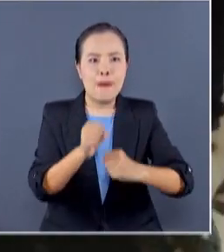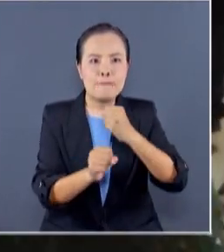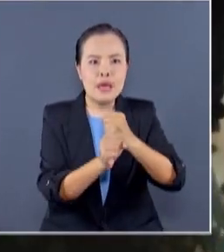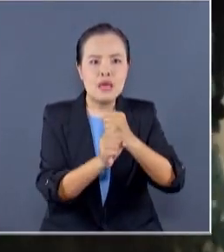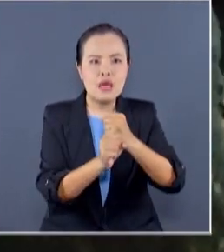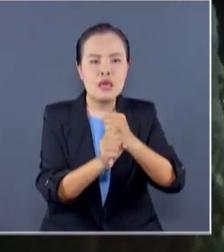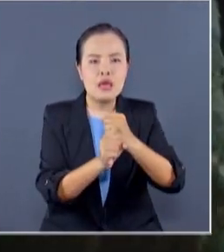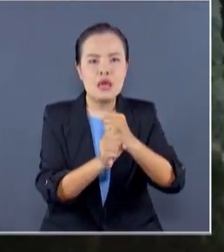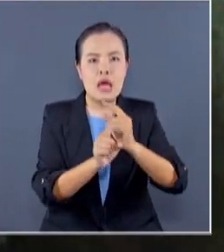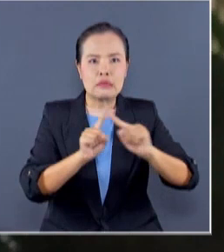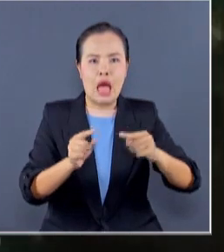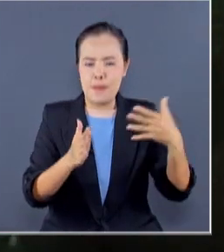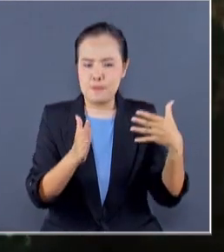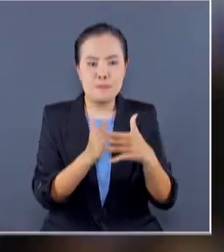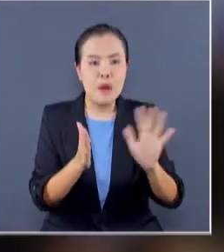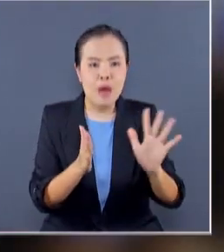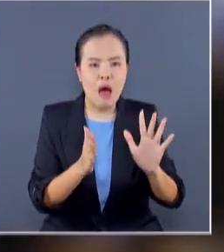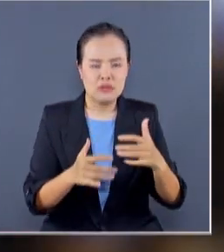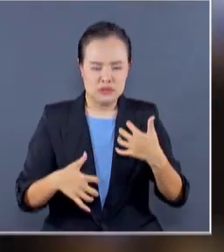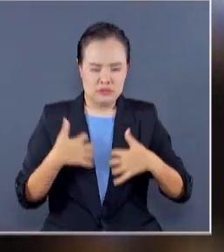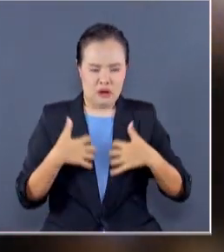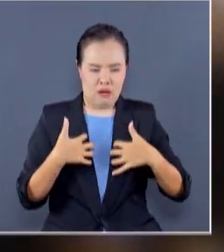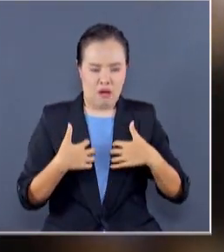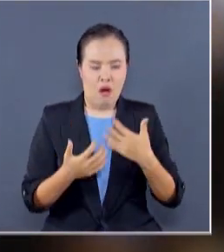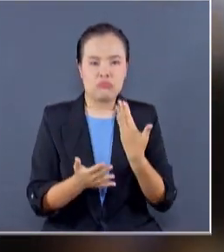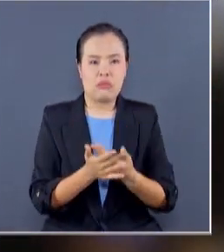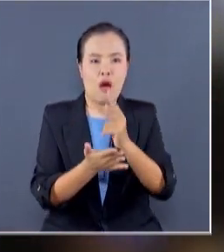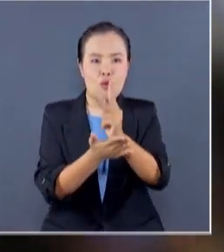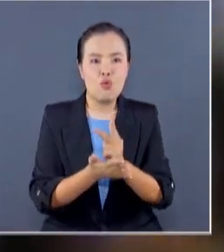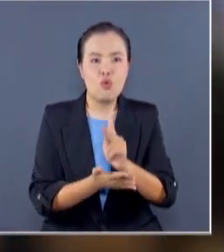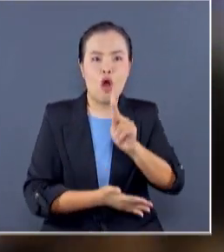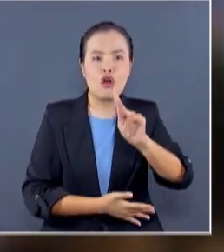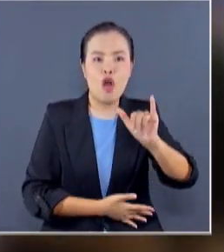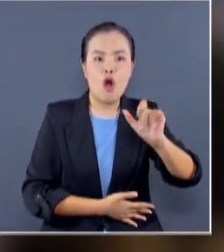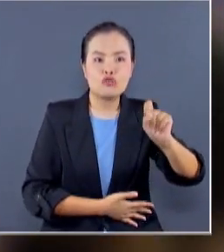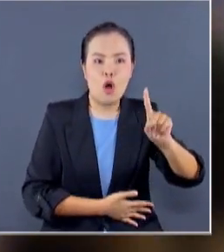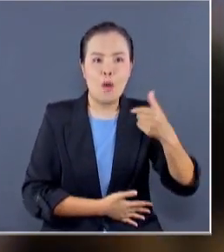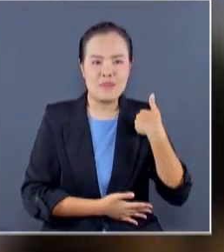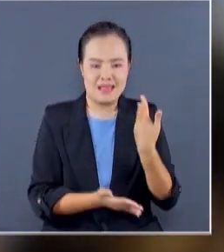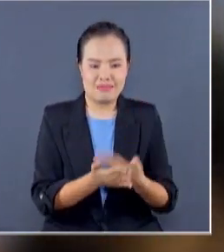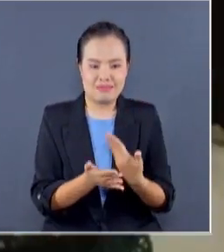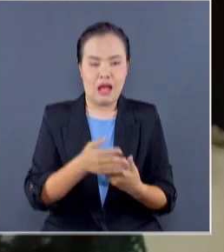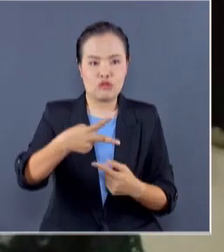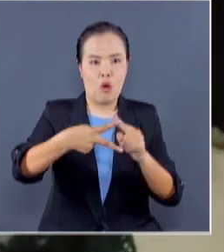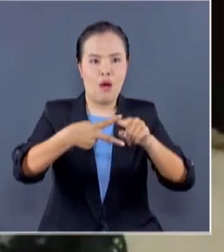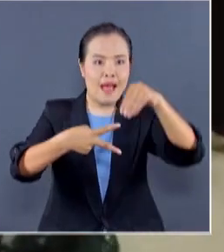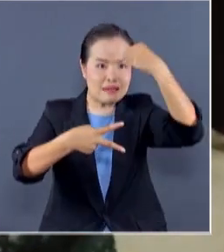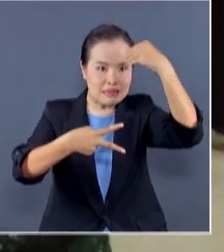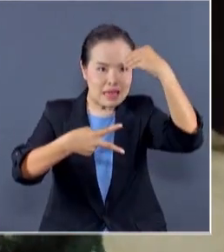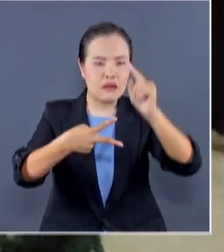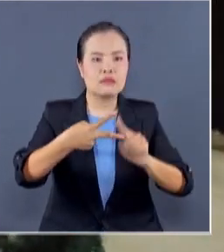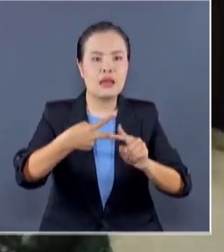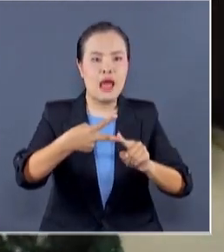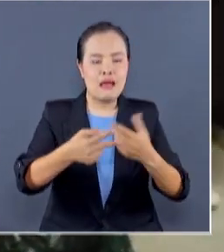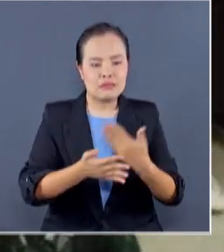จนถึงตอนนี้ยังไม่อนุมัติหลายคนเดือดร้อนเวลากู้กยศ.เนี่ยจะได้เงินมา2ส่วนนะคะคุณผู้ชมก็คือค่าเทอมส่วนหนึ่งแล้วก็เงินค่า